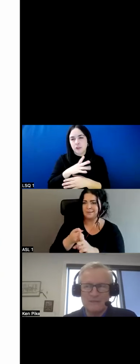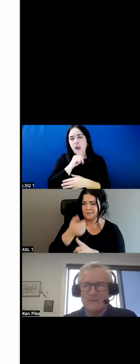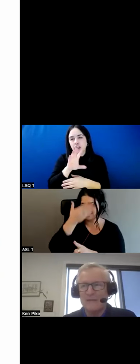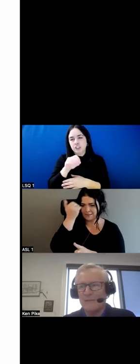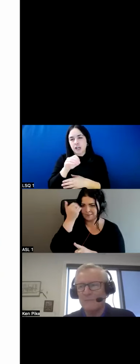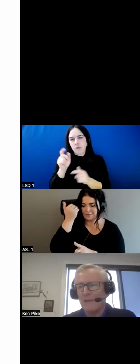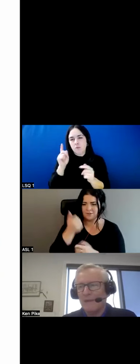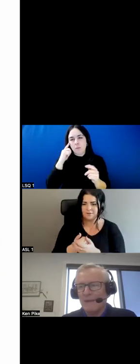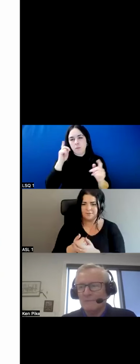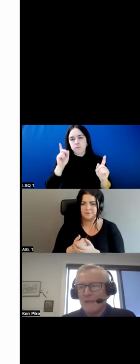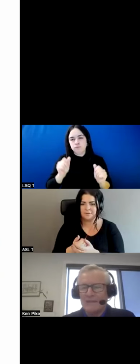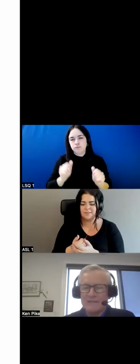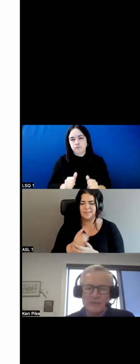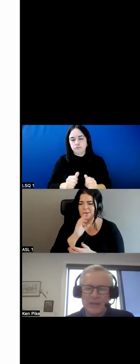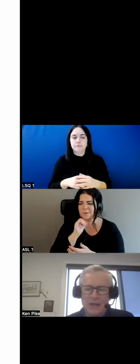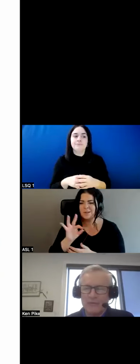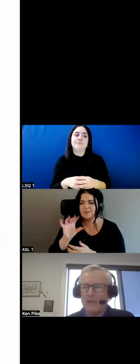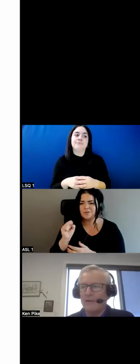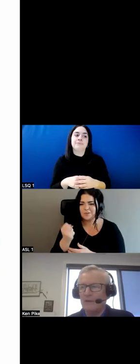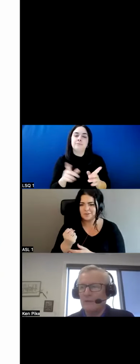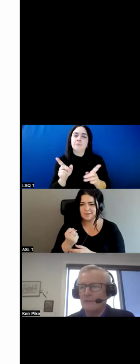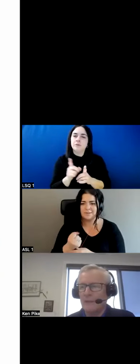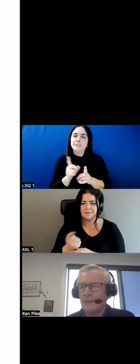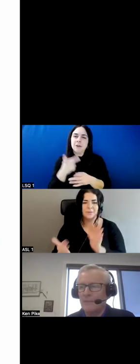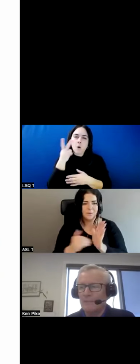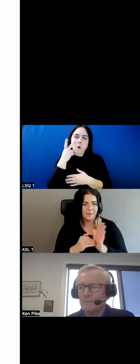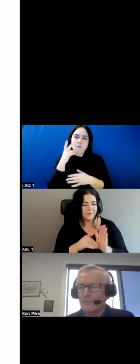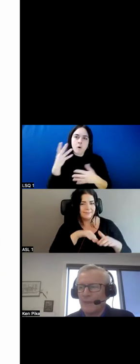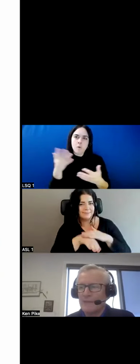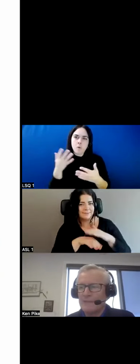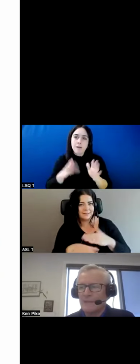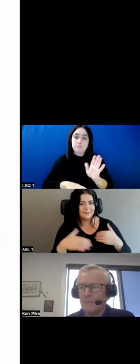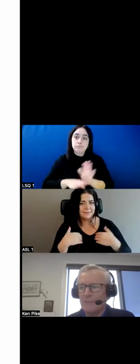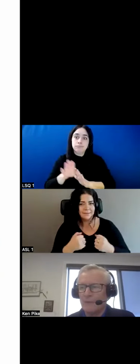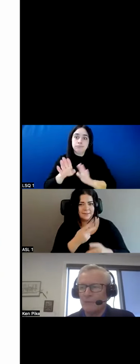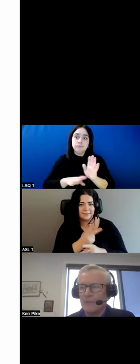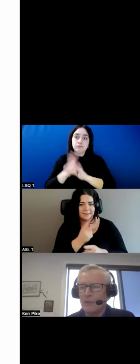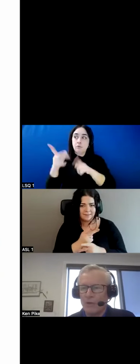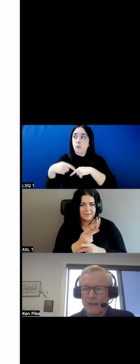Et bizarrement, c'est le reflet d'un certain progrès. L'accès aux soins de santé